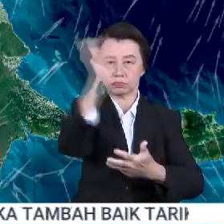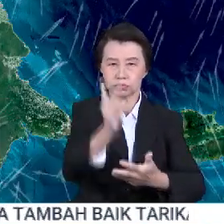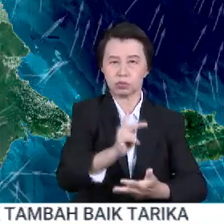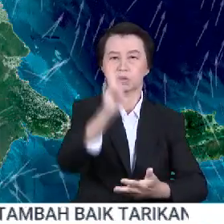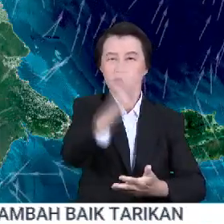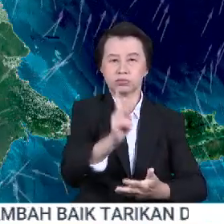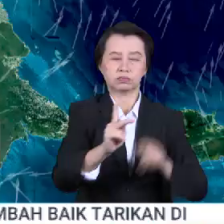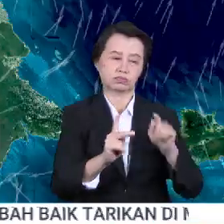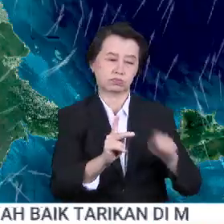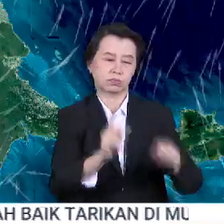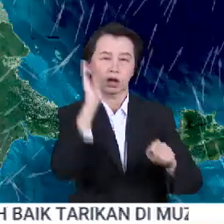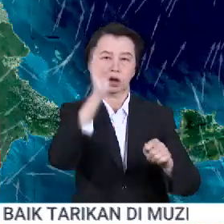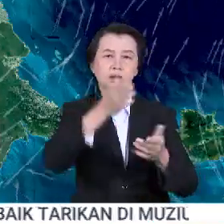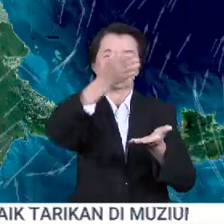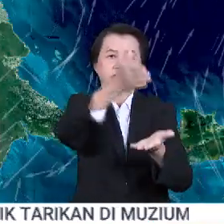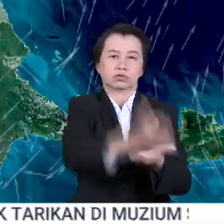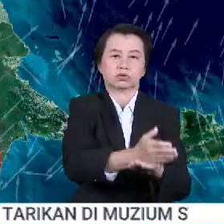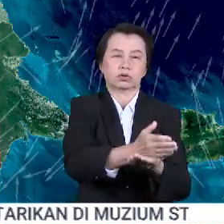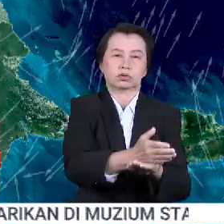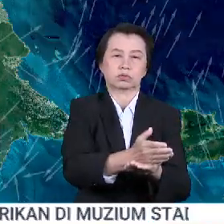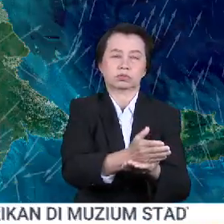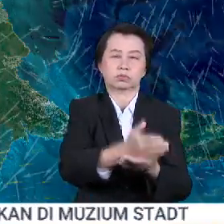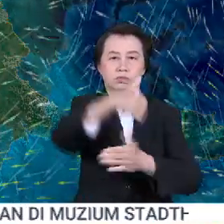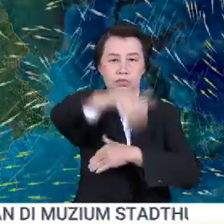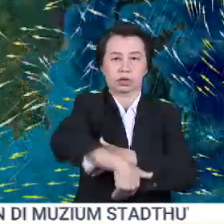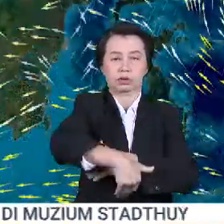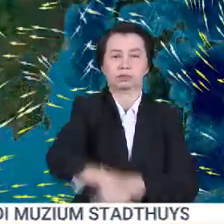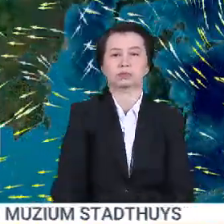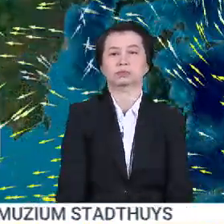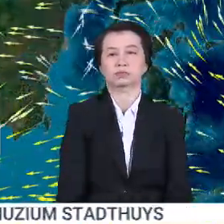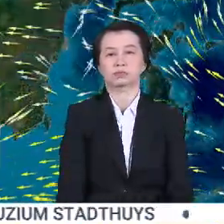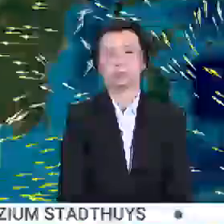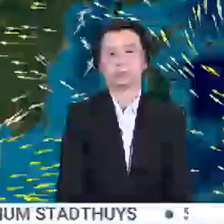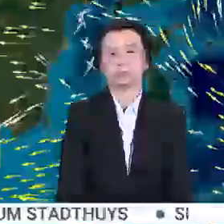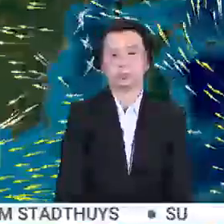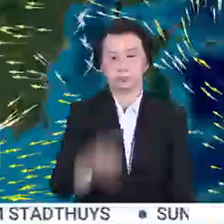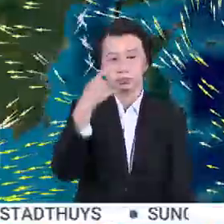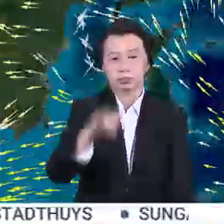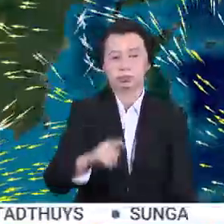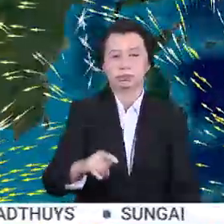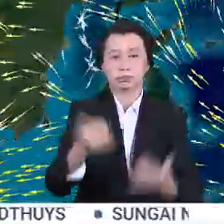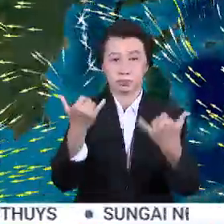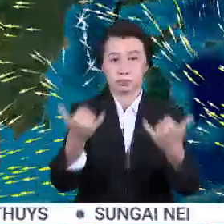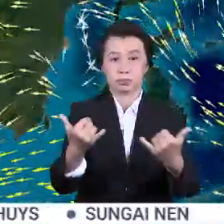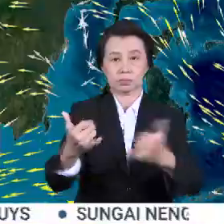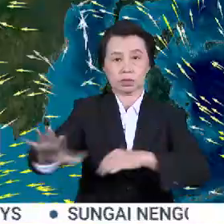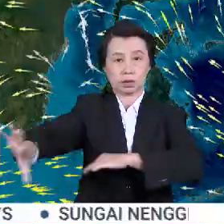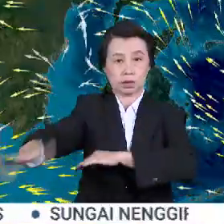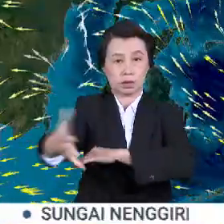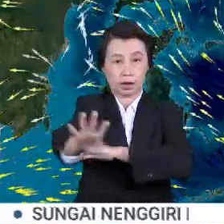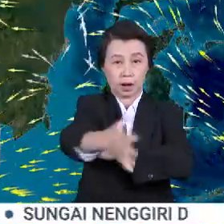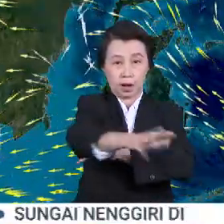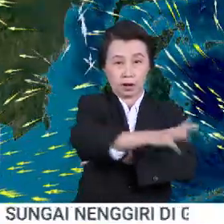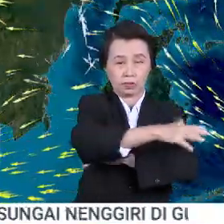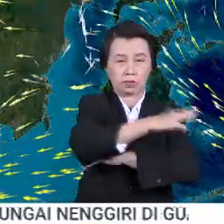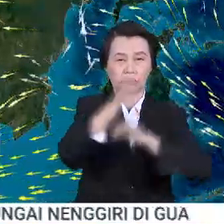ini dijangka juga akan beransur reda menjelang awal malam nanti. Untuk keadaan semasa kawasan perairan di sekitar negara